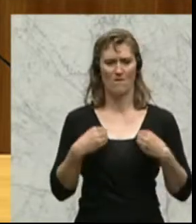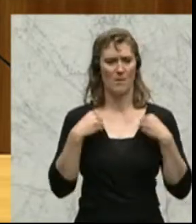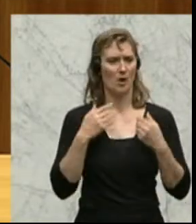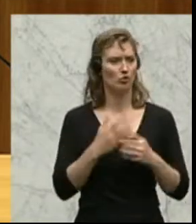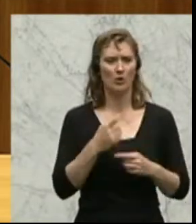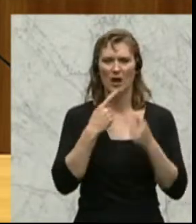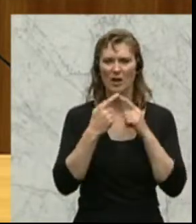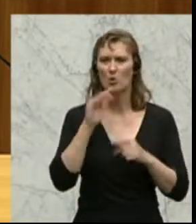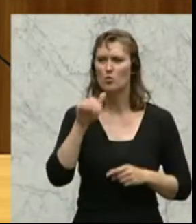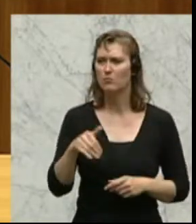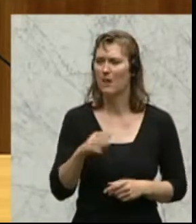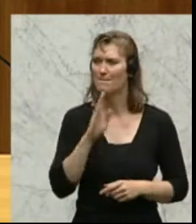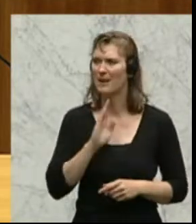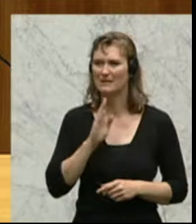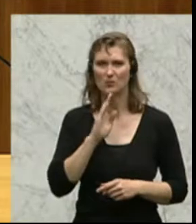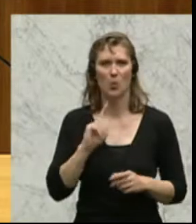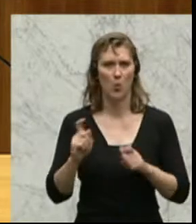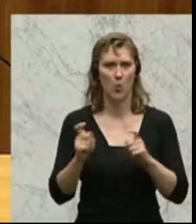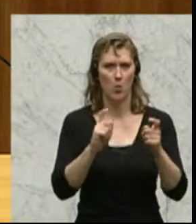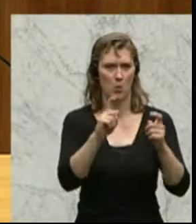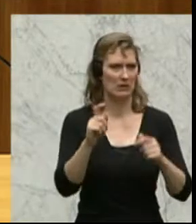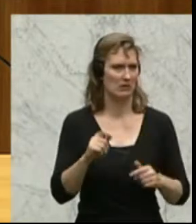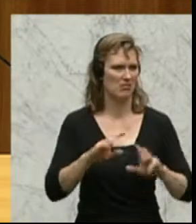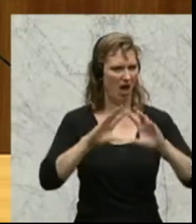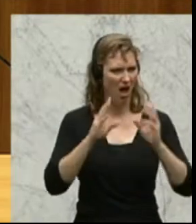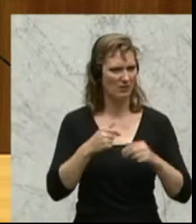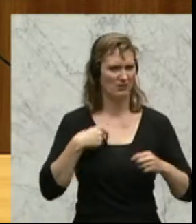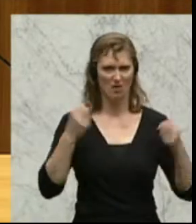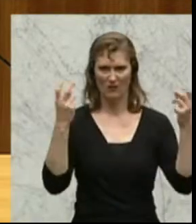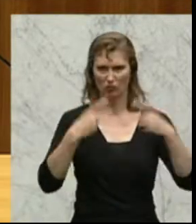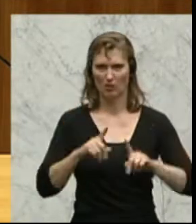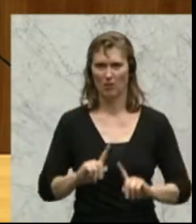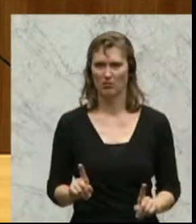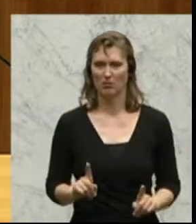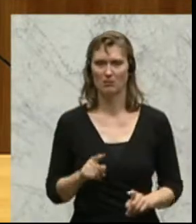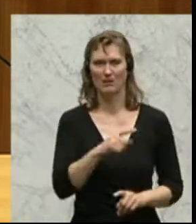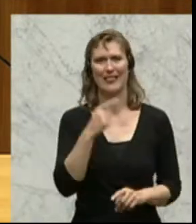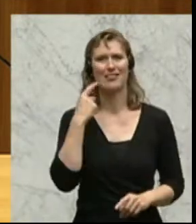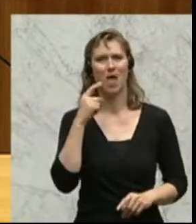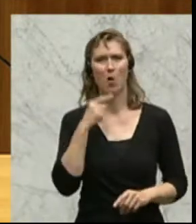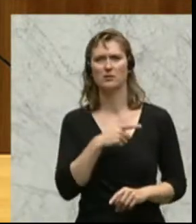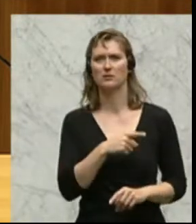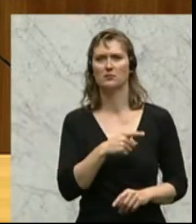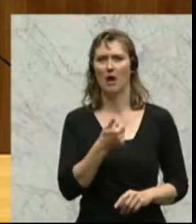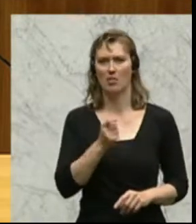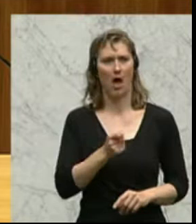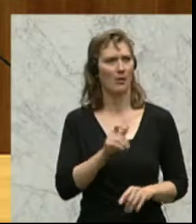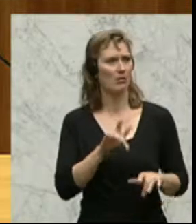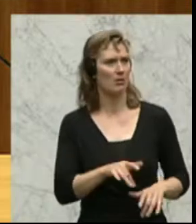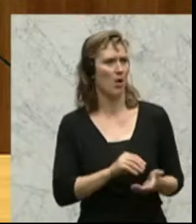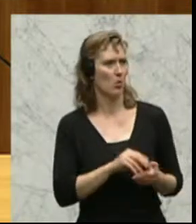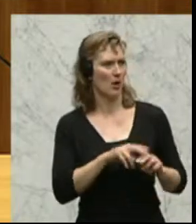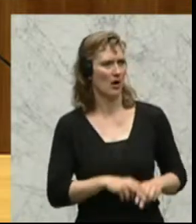gehabt. Und ich stimme nicht in allem überein bei den NEOs. Eine Abgeordnete sehe ich ja noch, der